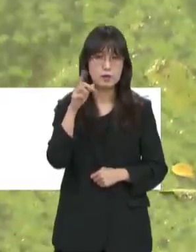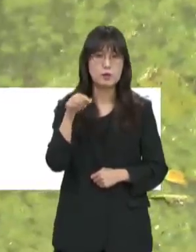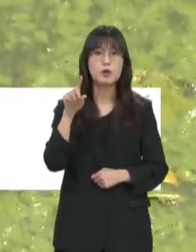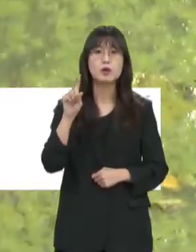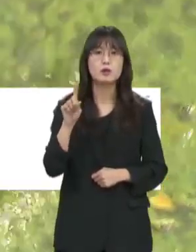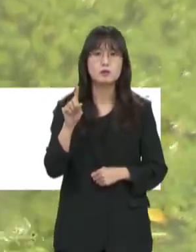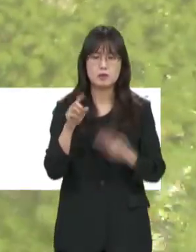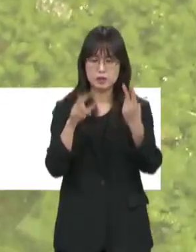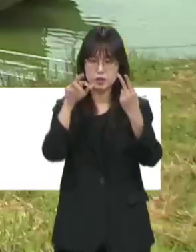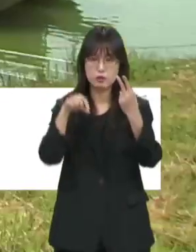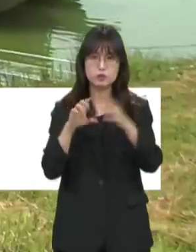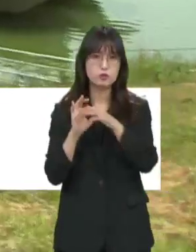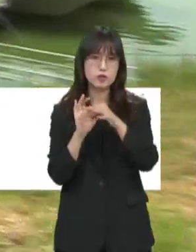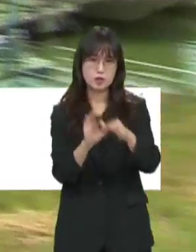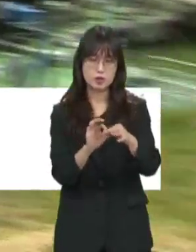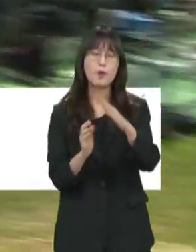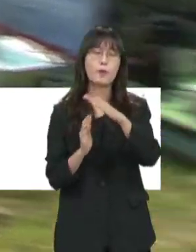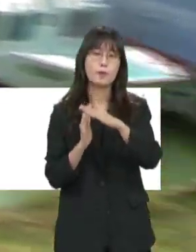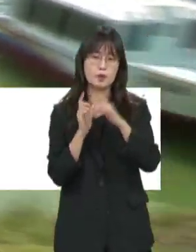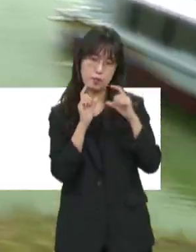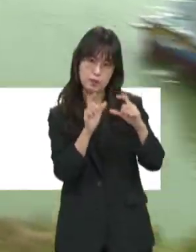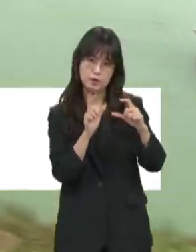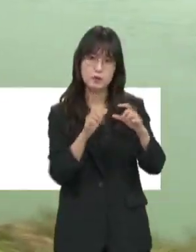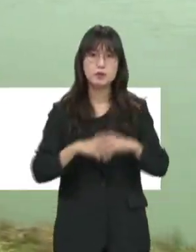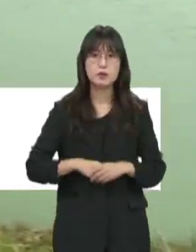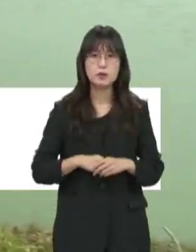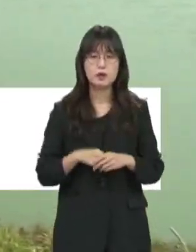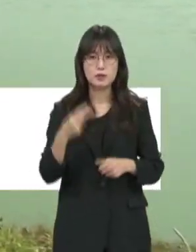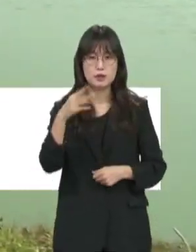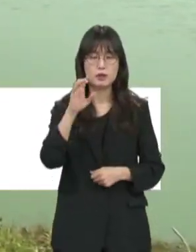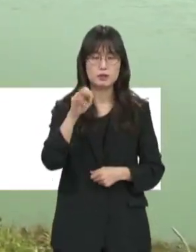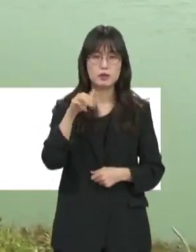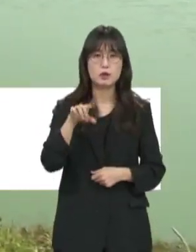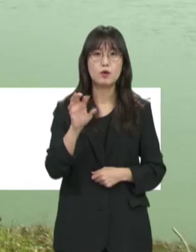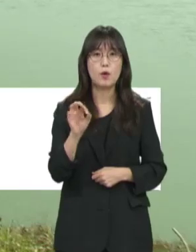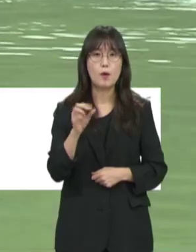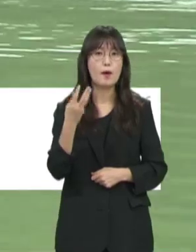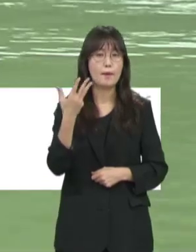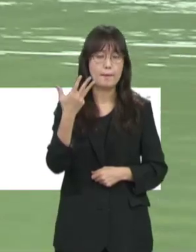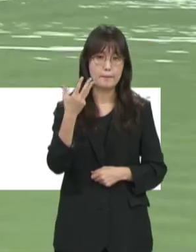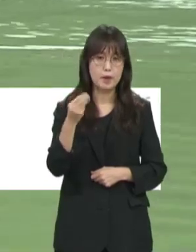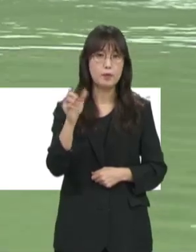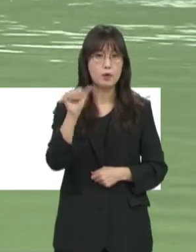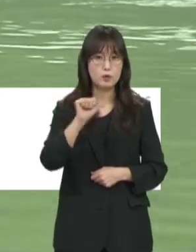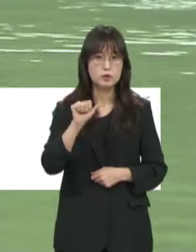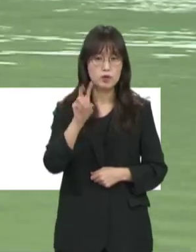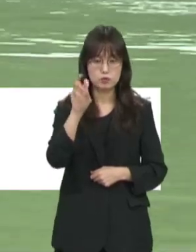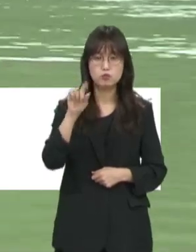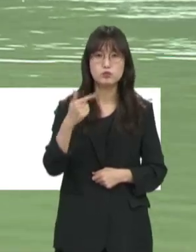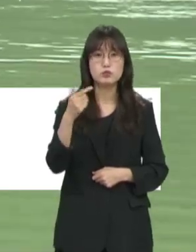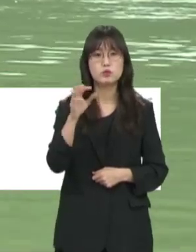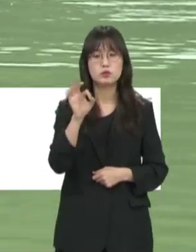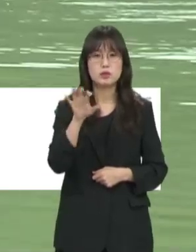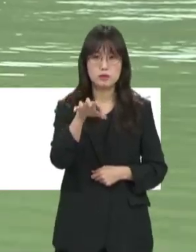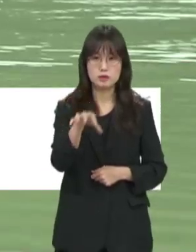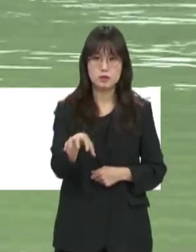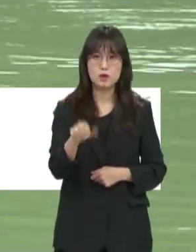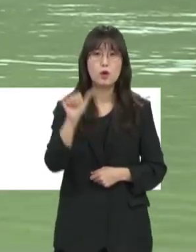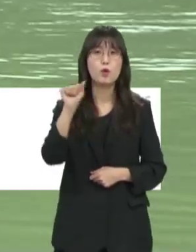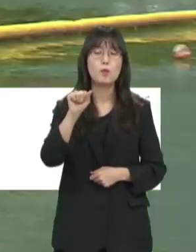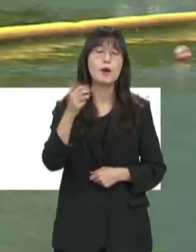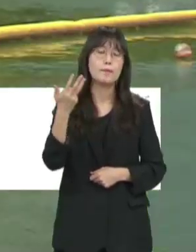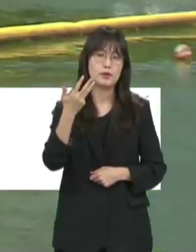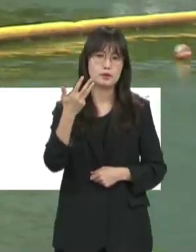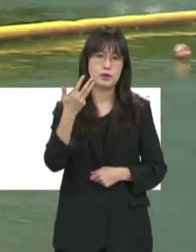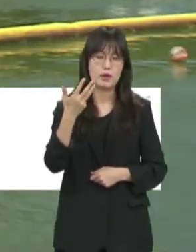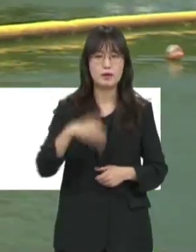넘기면 발령되며 현재 대청호 회남의 선 8만 5천 문이 3 8천 보령호 5만 7천개가